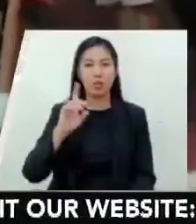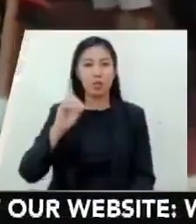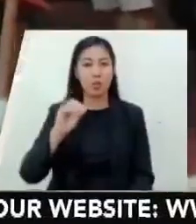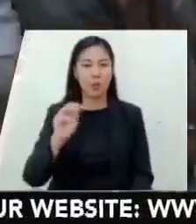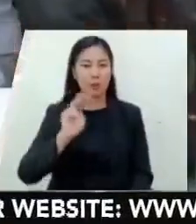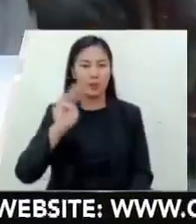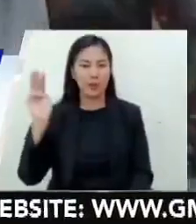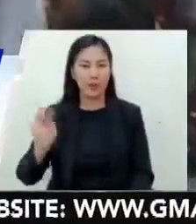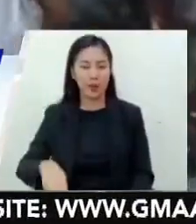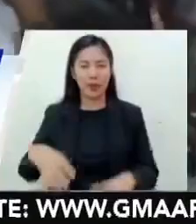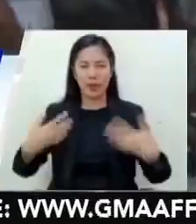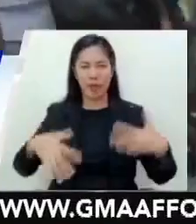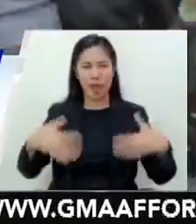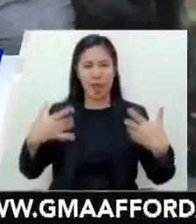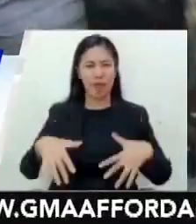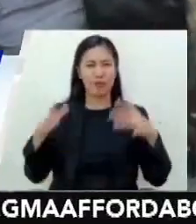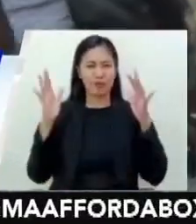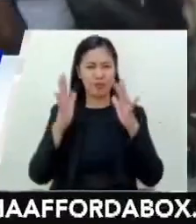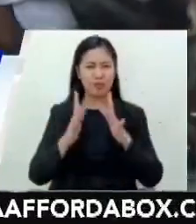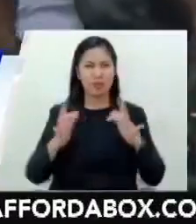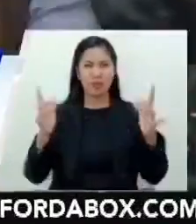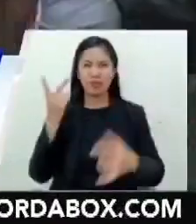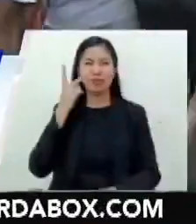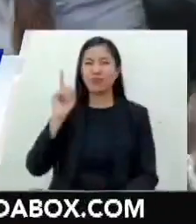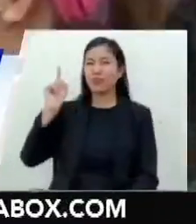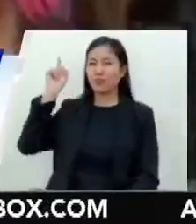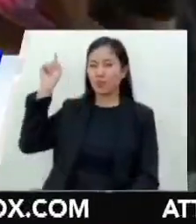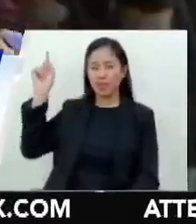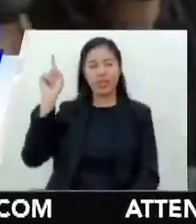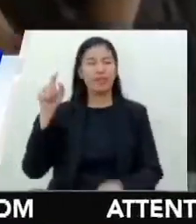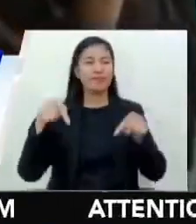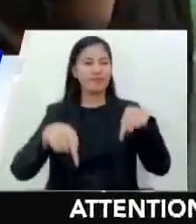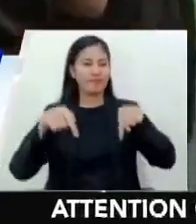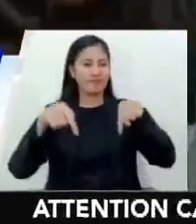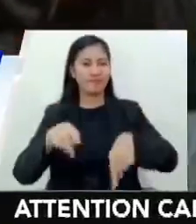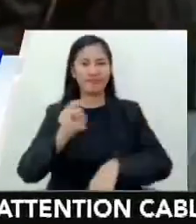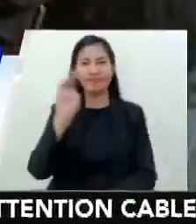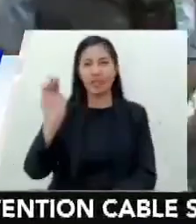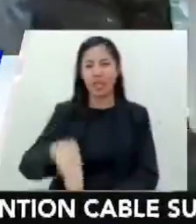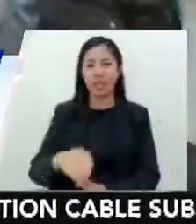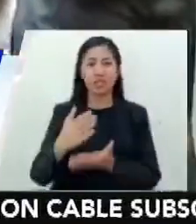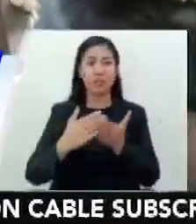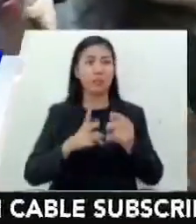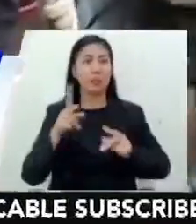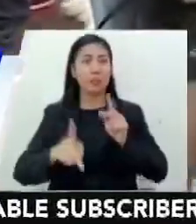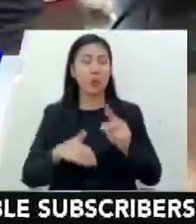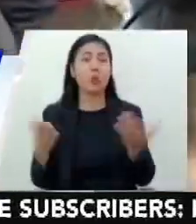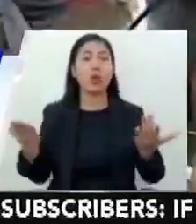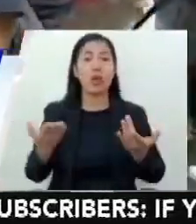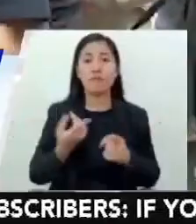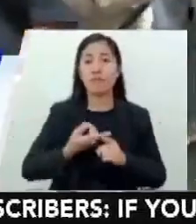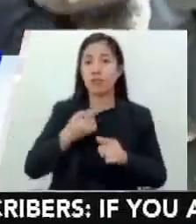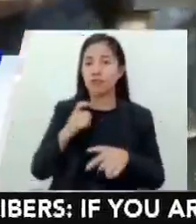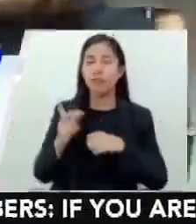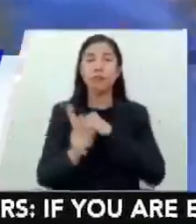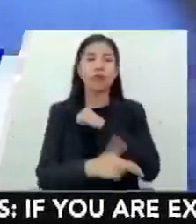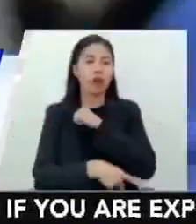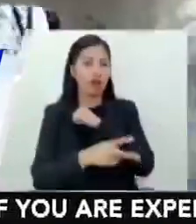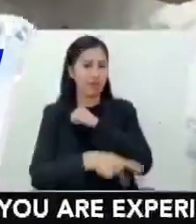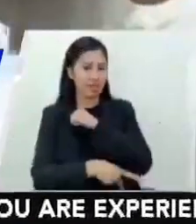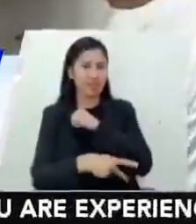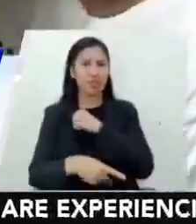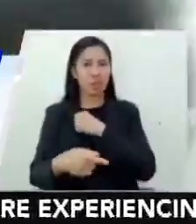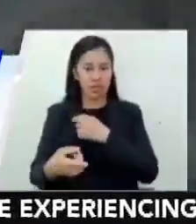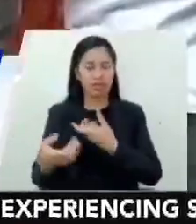mood ngayon dito sa Binondo. At ilan nga sa mga kababayan natin dumayo pa mula sa mga probinsya para lang makisaya sa bisperas